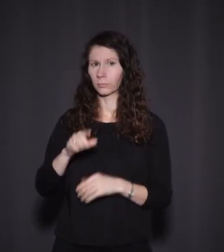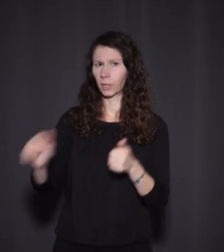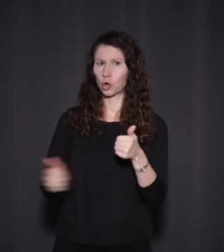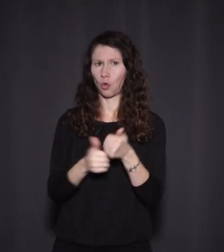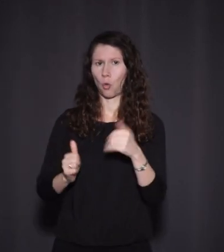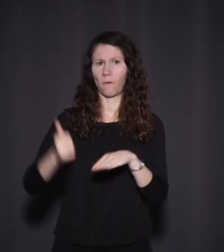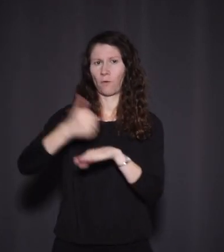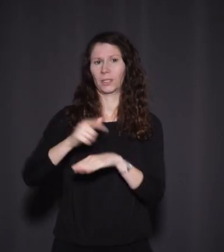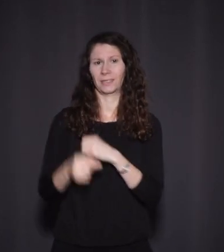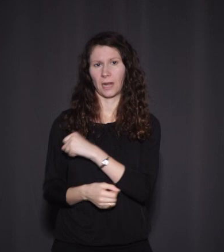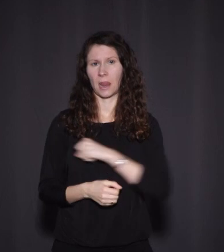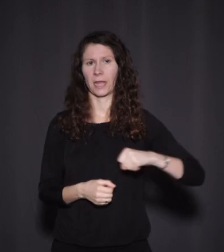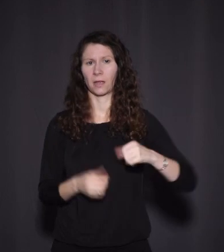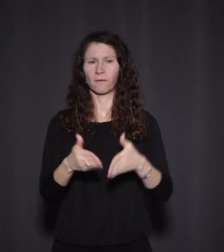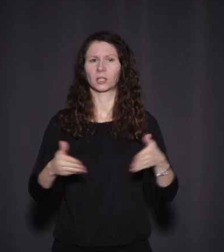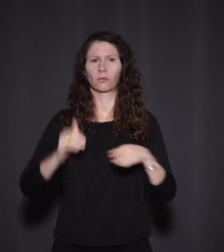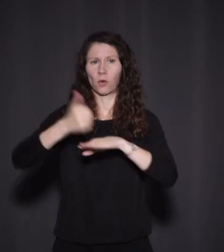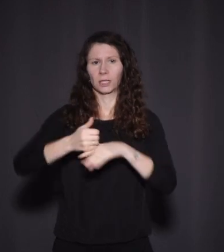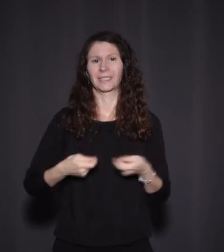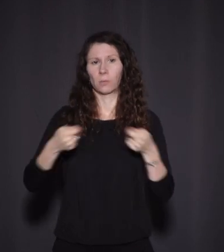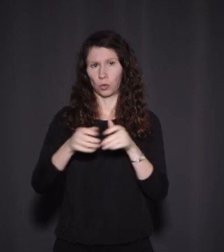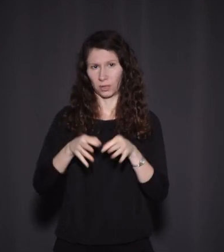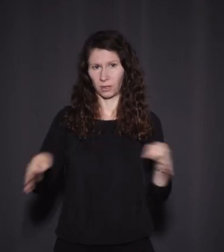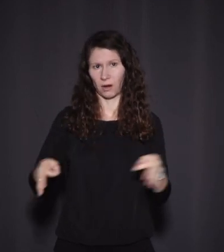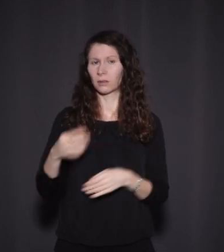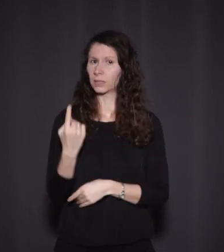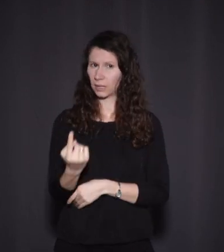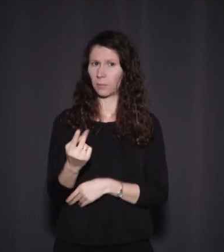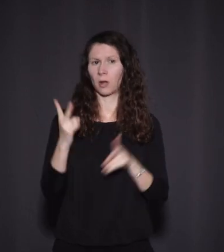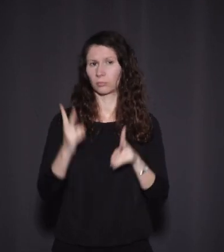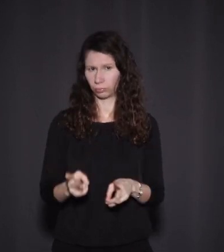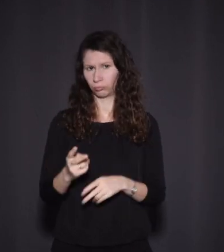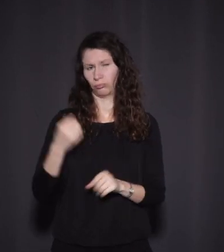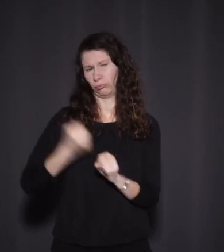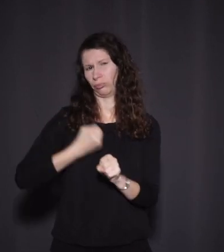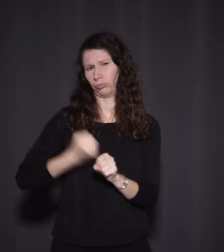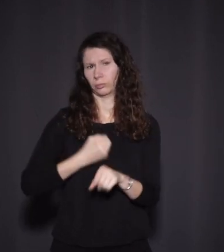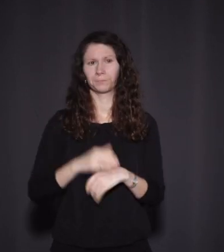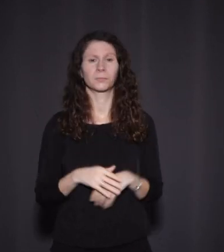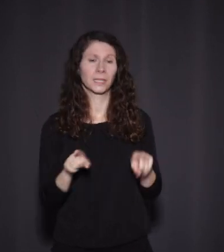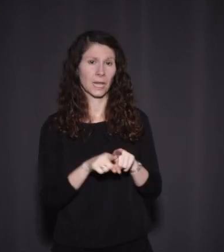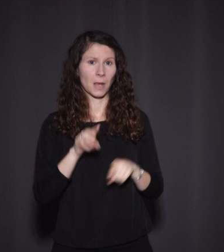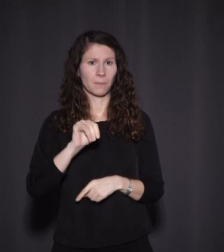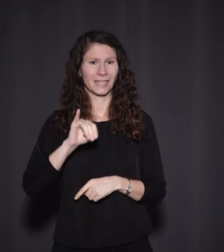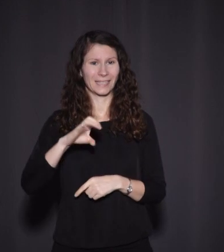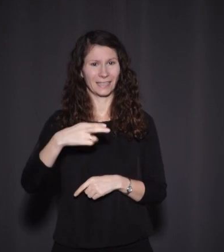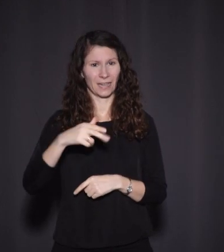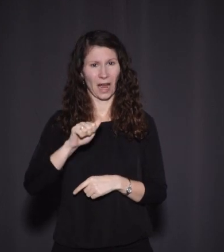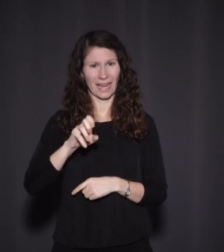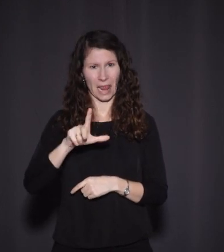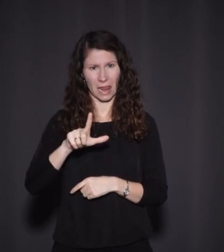der Linken und Fraktionsvorsitzender im Bundestag sicherlich mit Ihrer Stimme einbringen. Das macht auch Michael Kruse von der